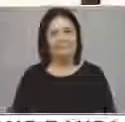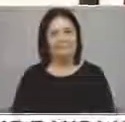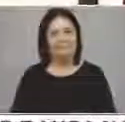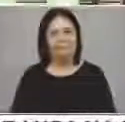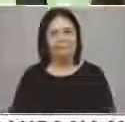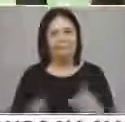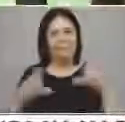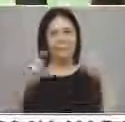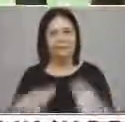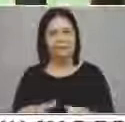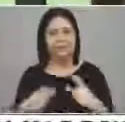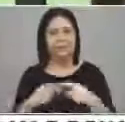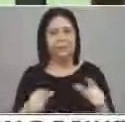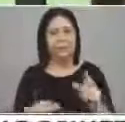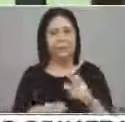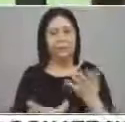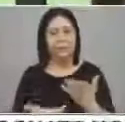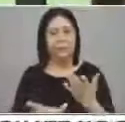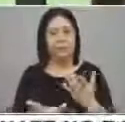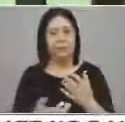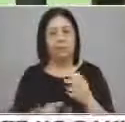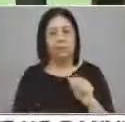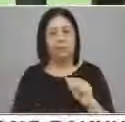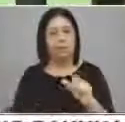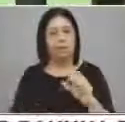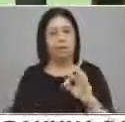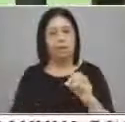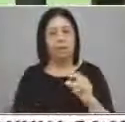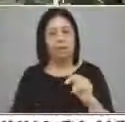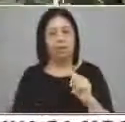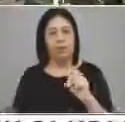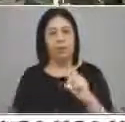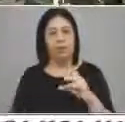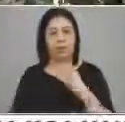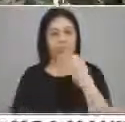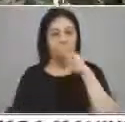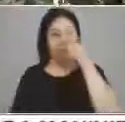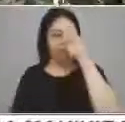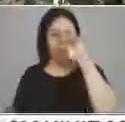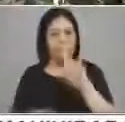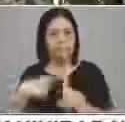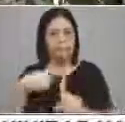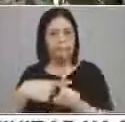department head at empleyado na manatili sa bahay at mag-work from home.